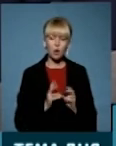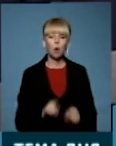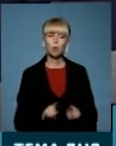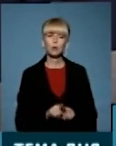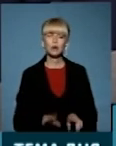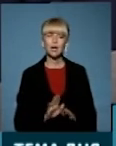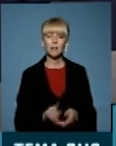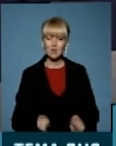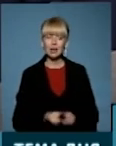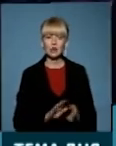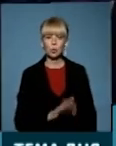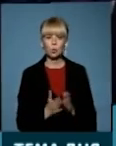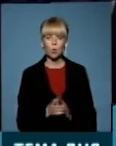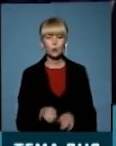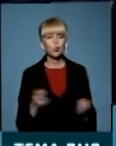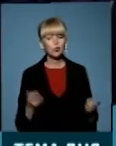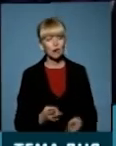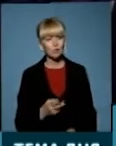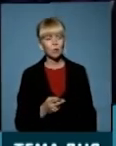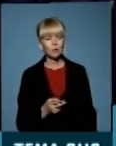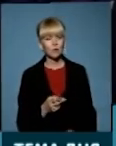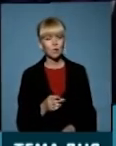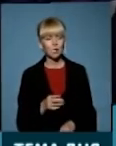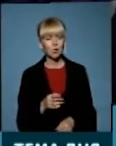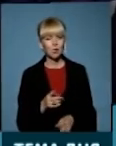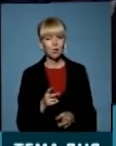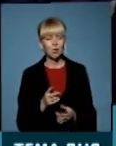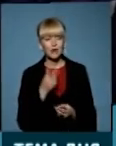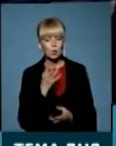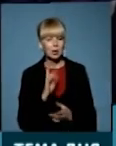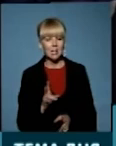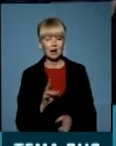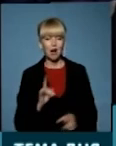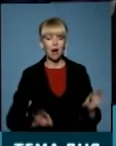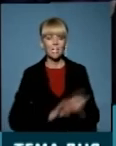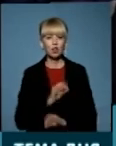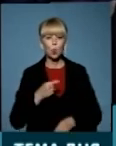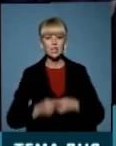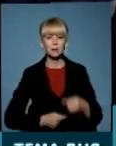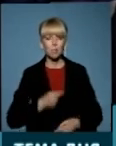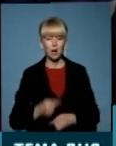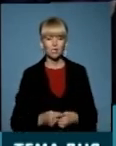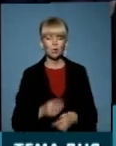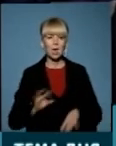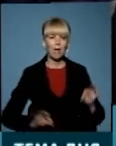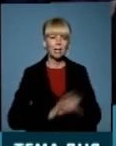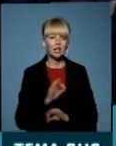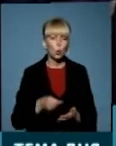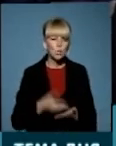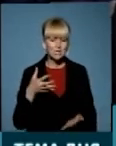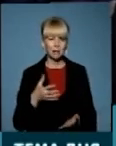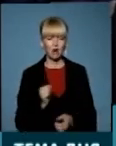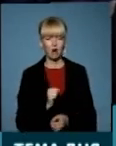такій ситуації? Ну тут треба зважати перш за все не на архітектурну спадщину, архітектурну цінність,